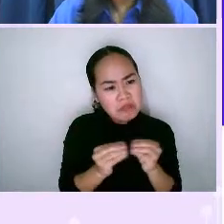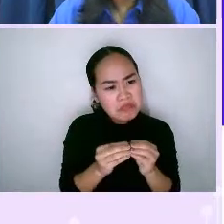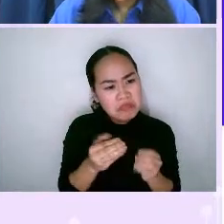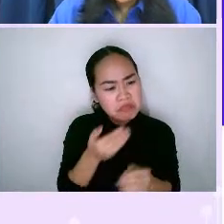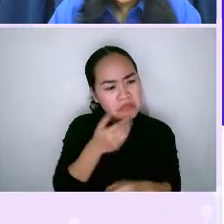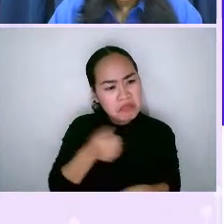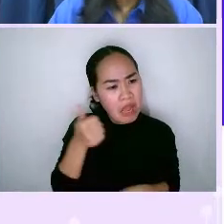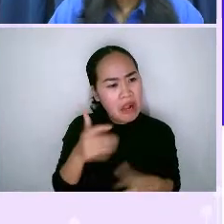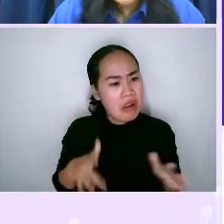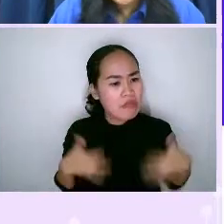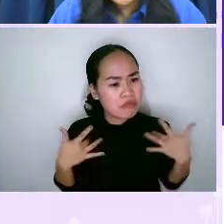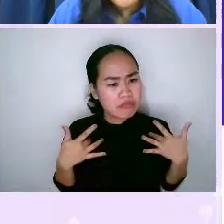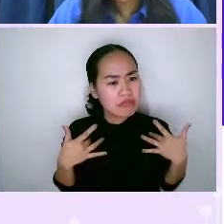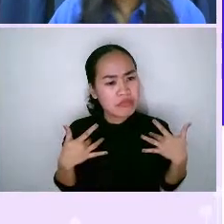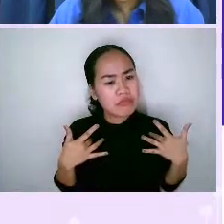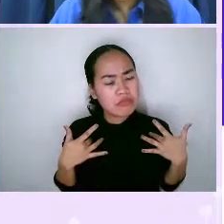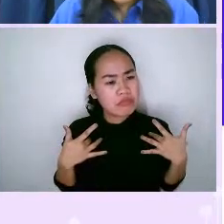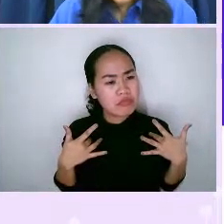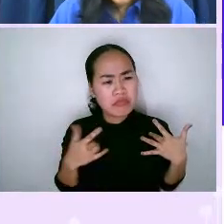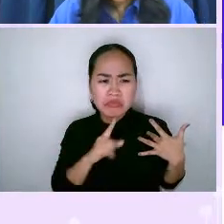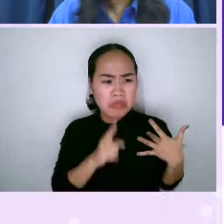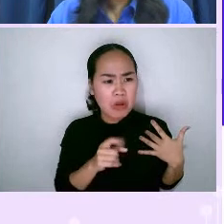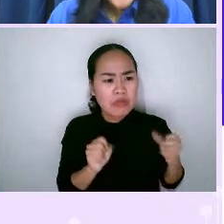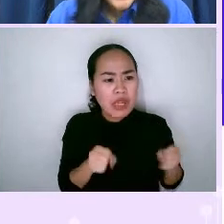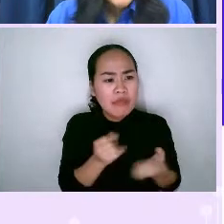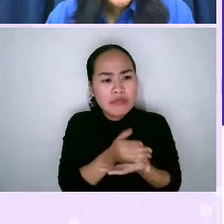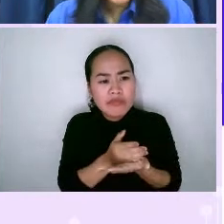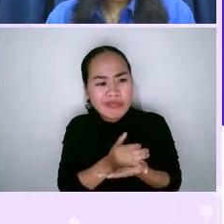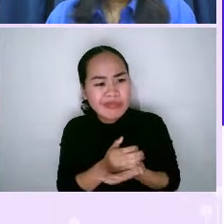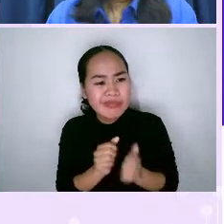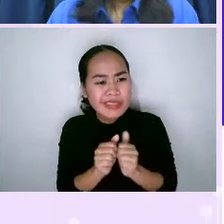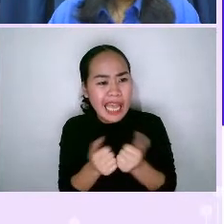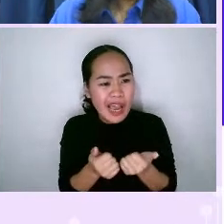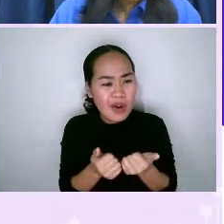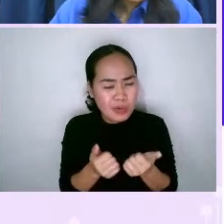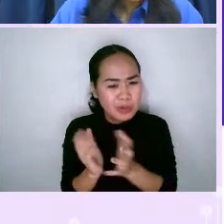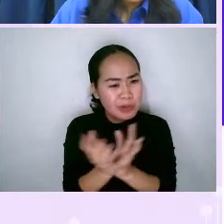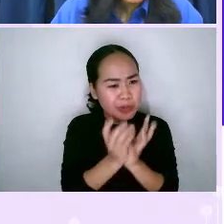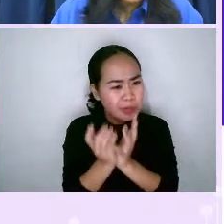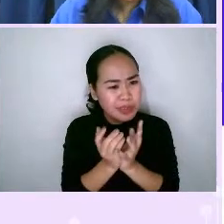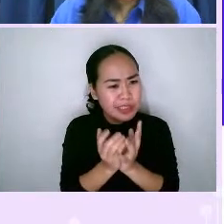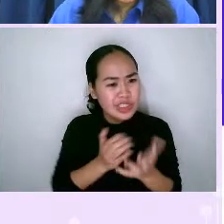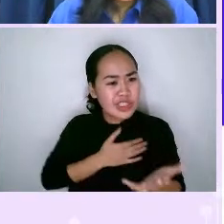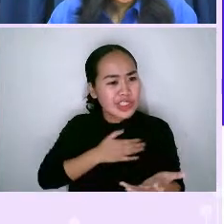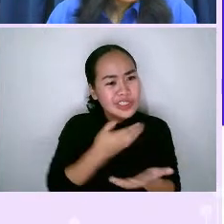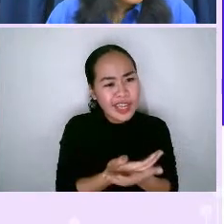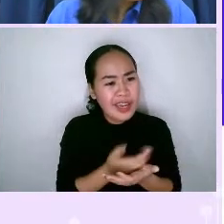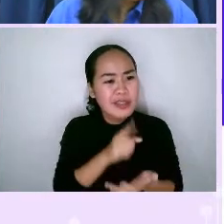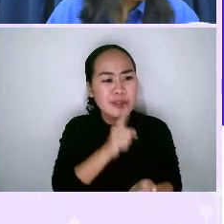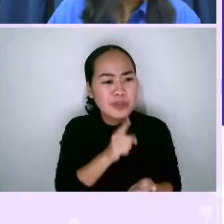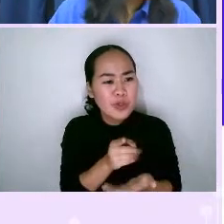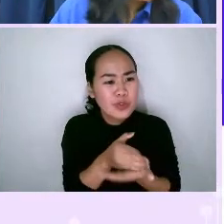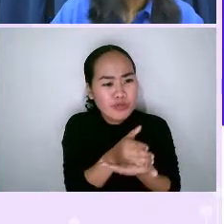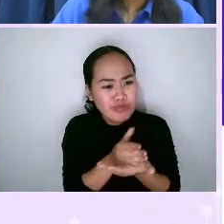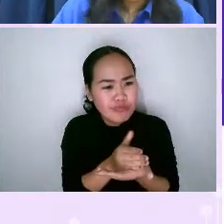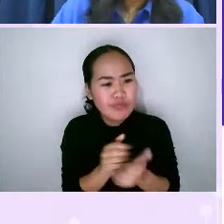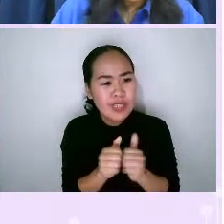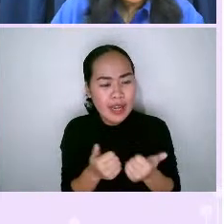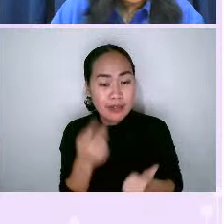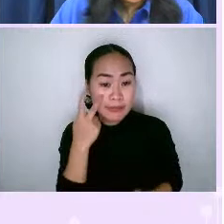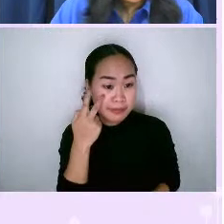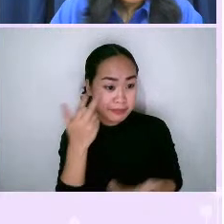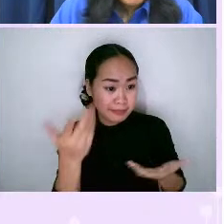make us to contribute better to society. So specific po sa gender equality, next slide